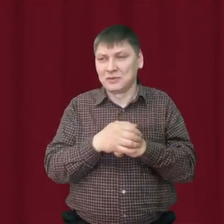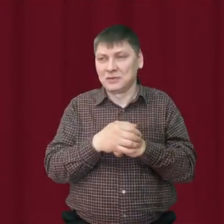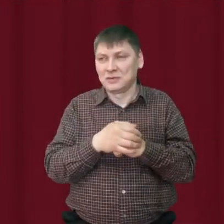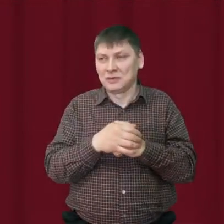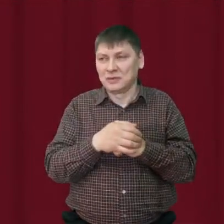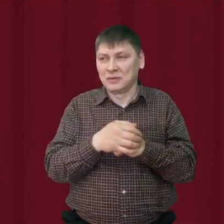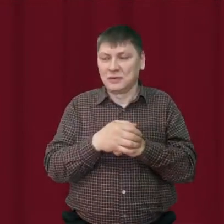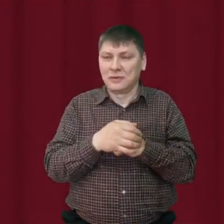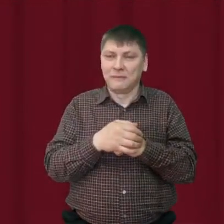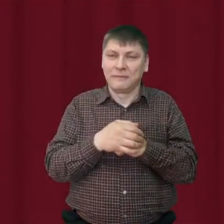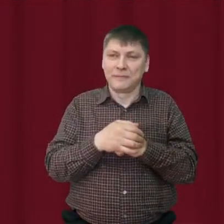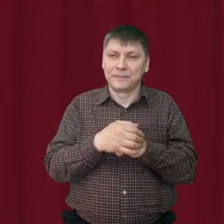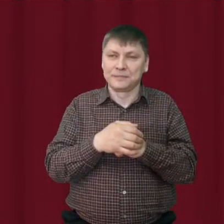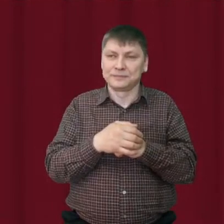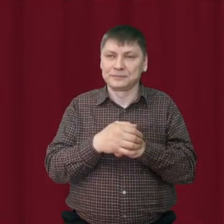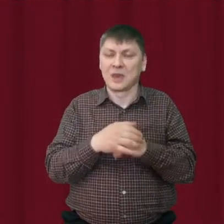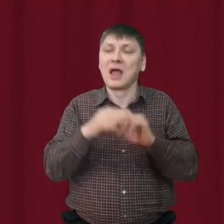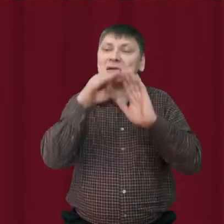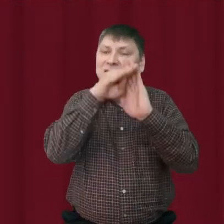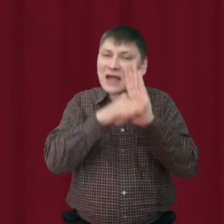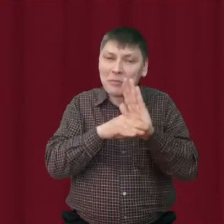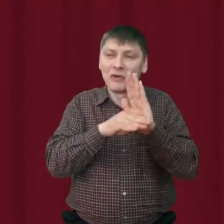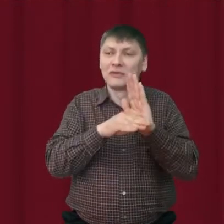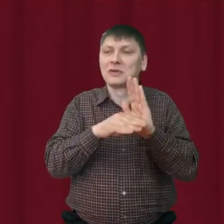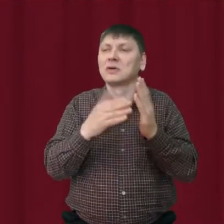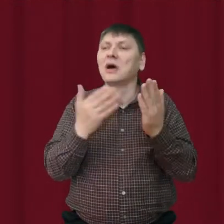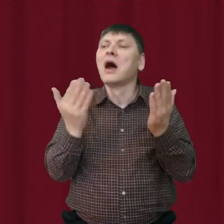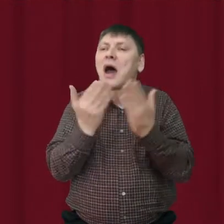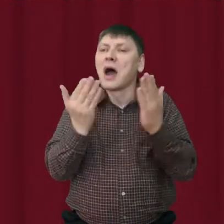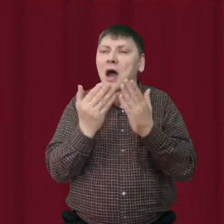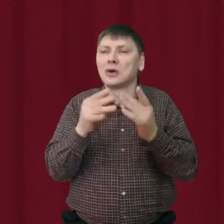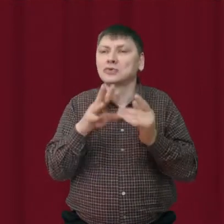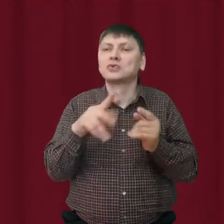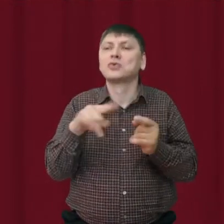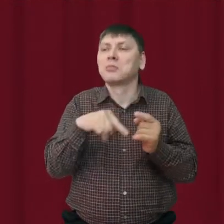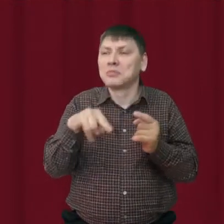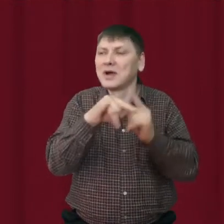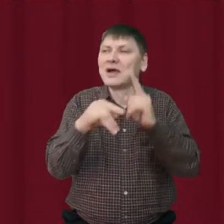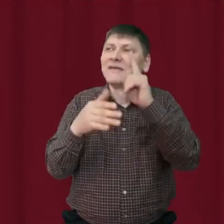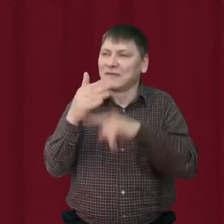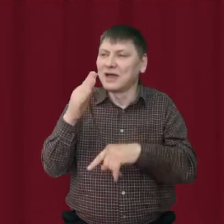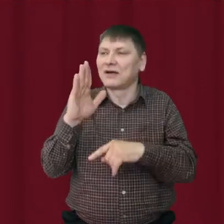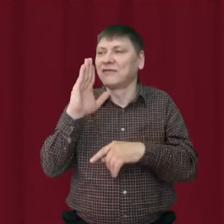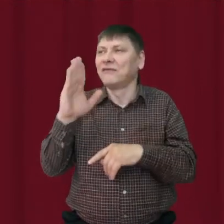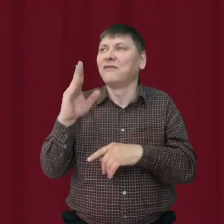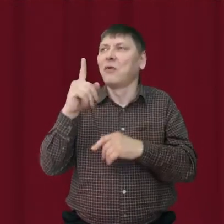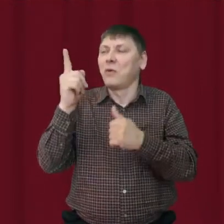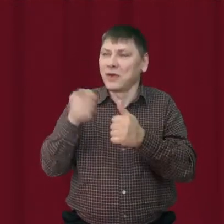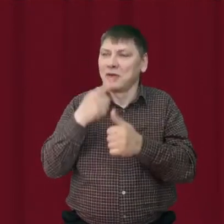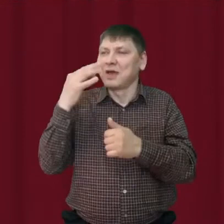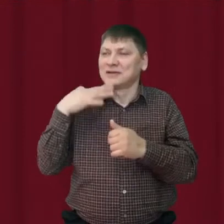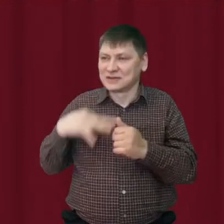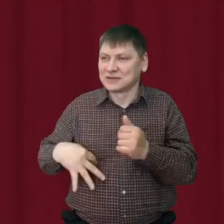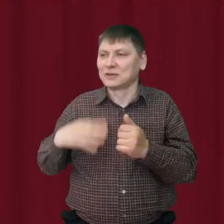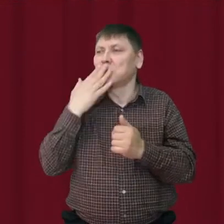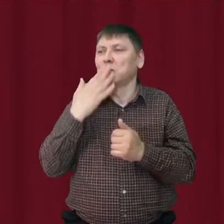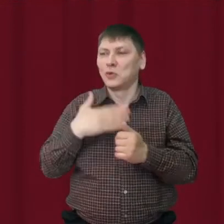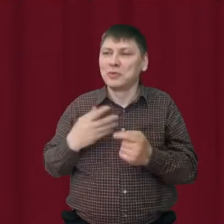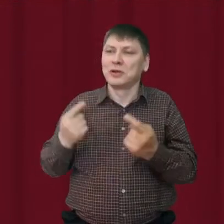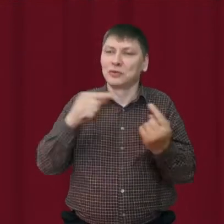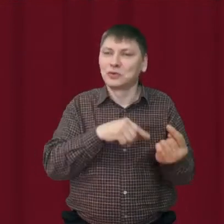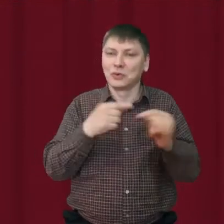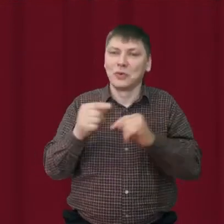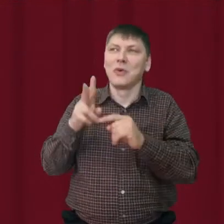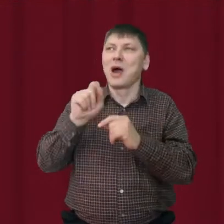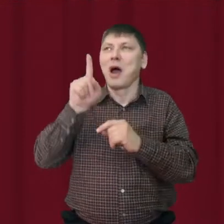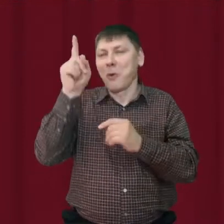глава, 23 стих. «А заповедь Его та, чтобы мы веровали во имя Сына Его, Иисуса Христа, и любили друг друга,